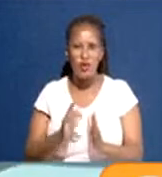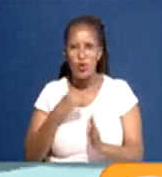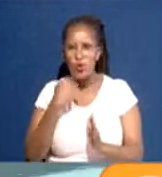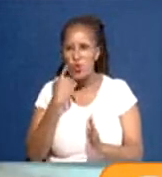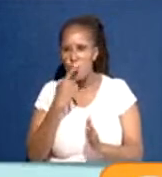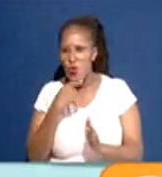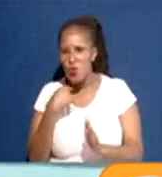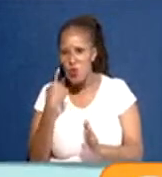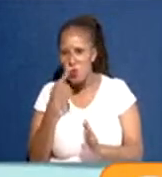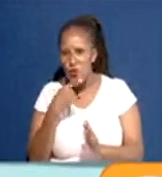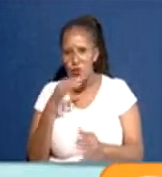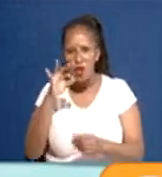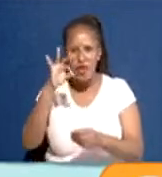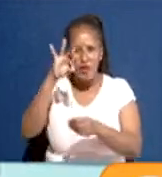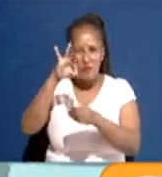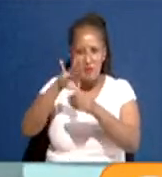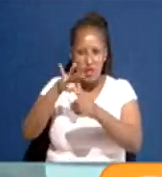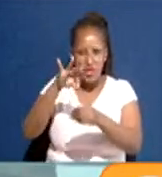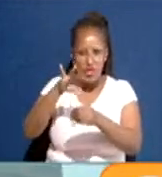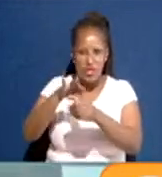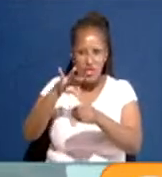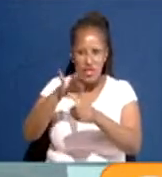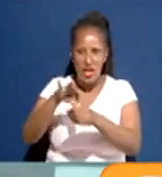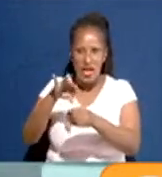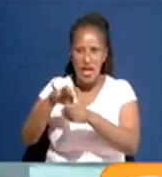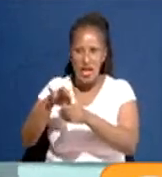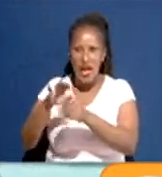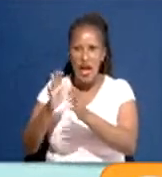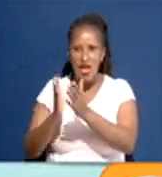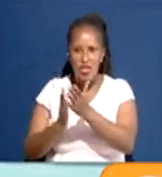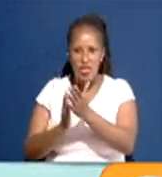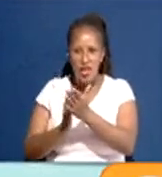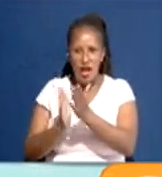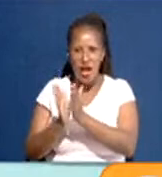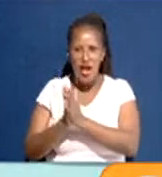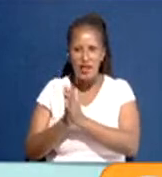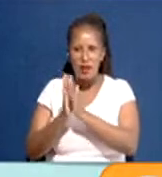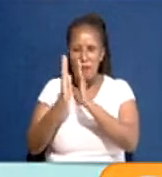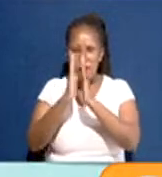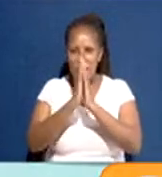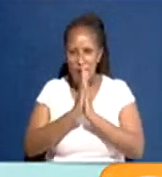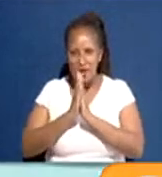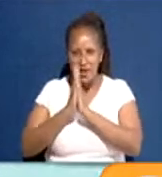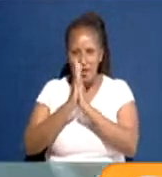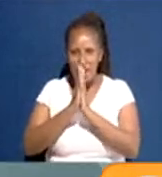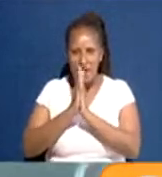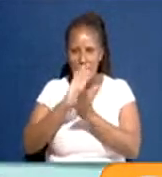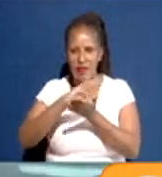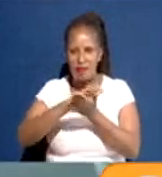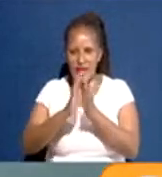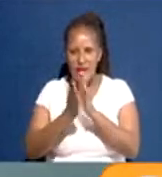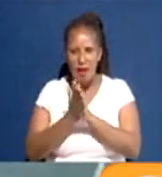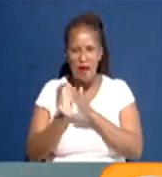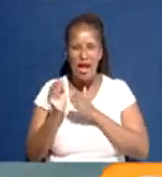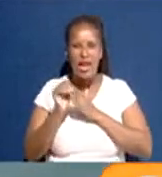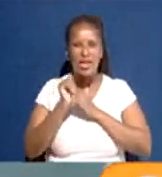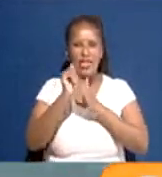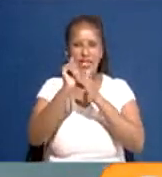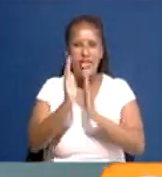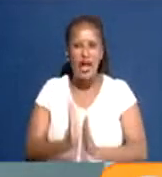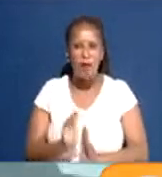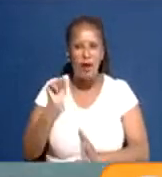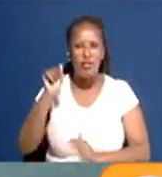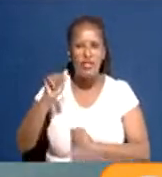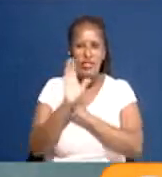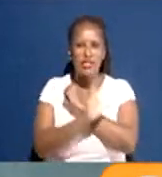walionipatia nafasi kwa kura zenu na kwa maombi yenu niwe kiongozi wa taifa letu